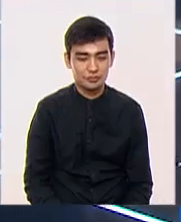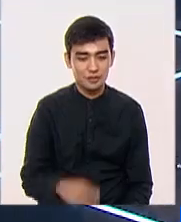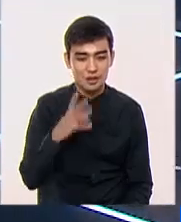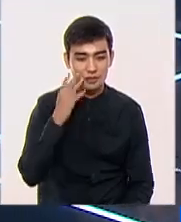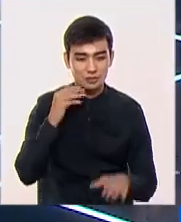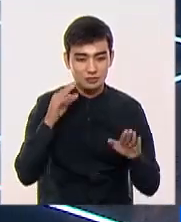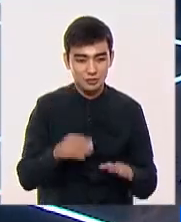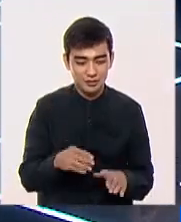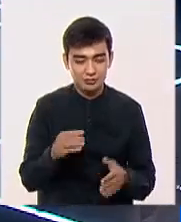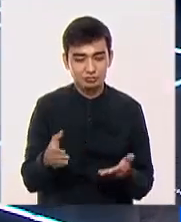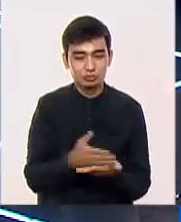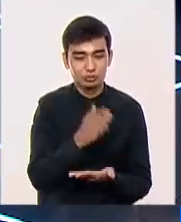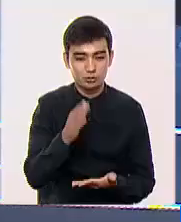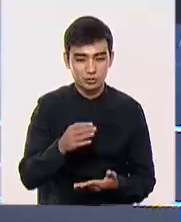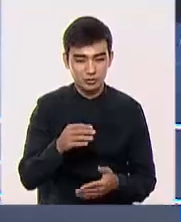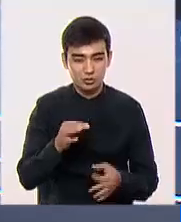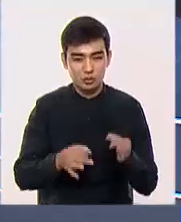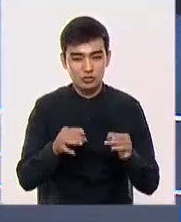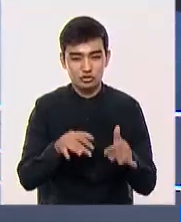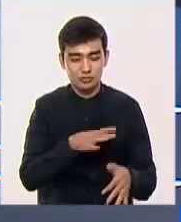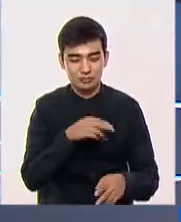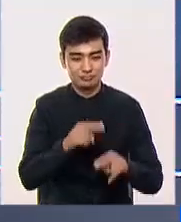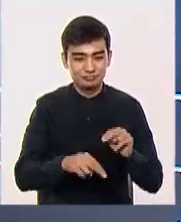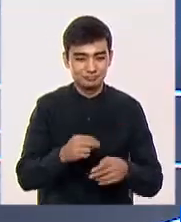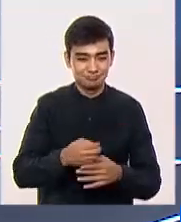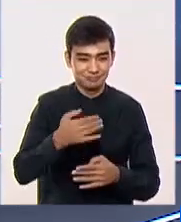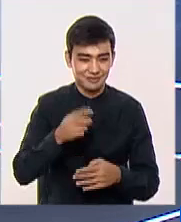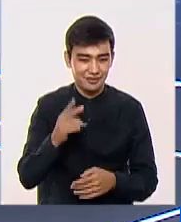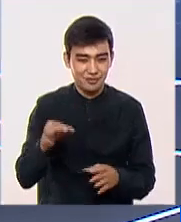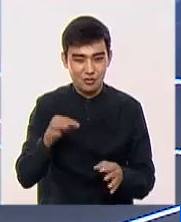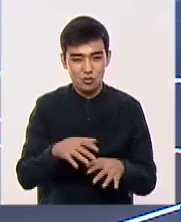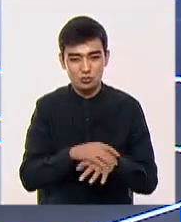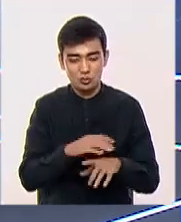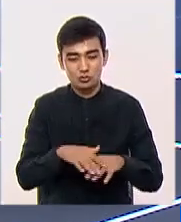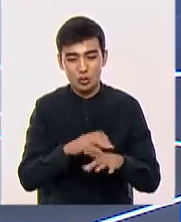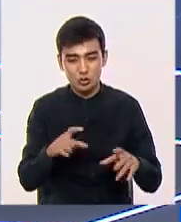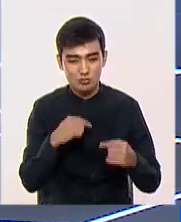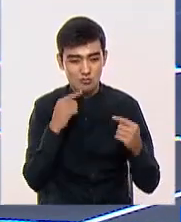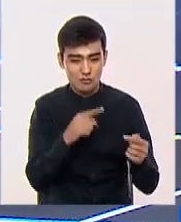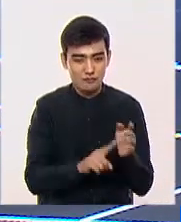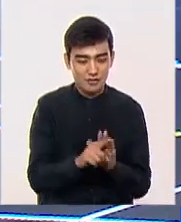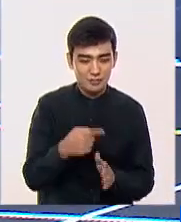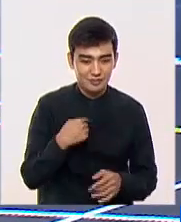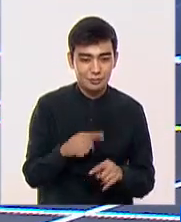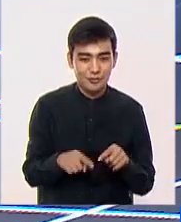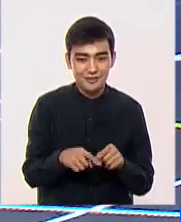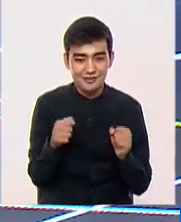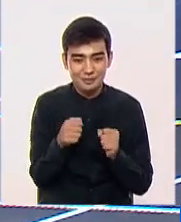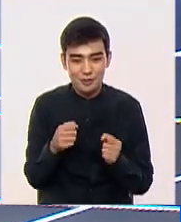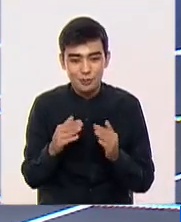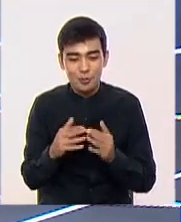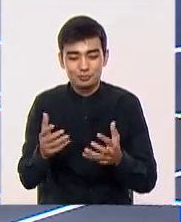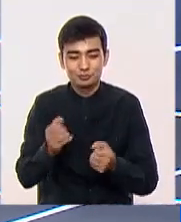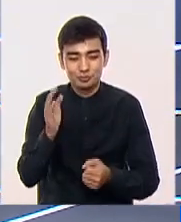Алматыда сүрілет деп сот шешімі шыққан қадам тұрғын үй кешенінің үлескерлері наразылыққа шықты. Сөздерінше, биыл қыста баспаналы боламыз дегендердің